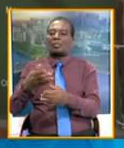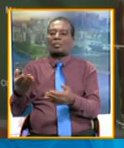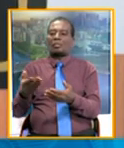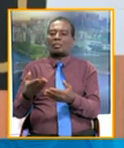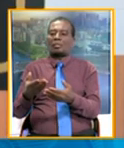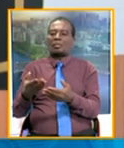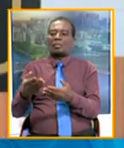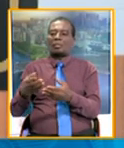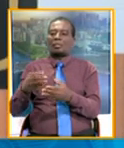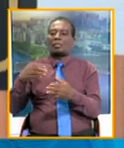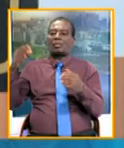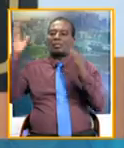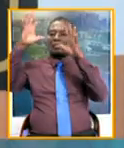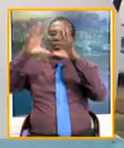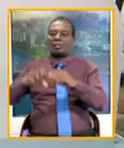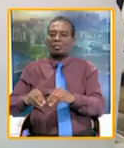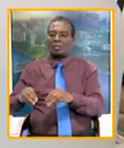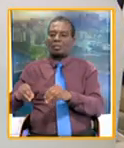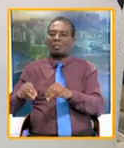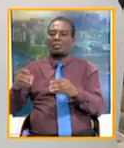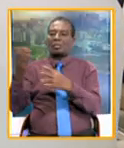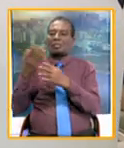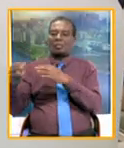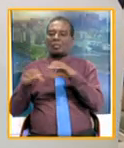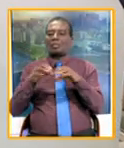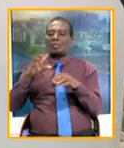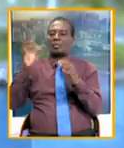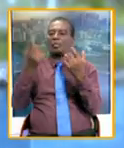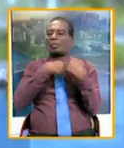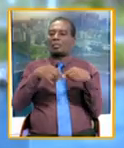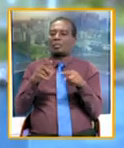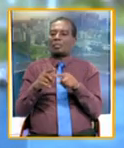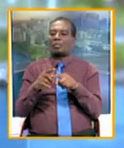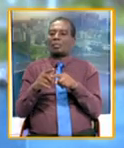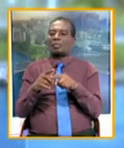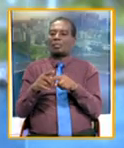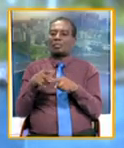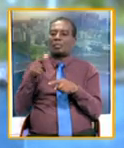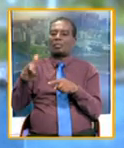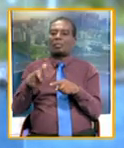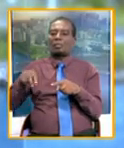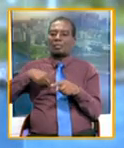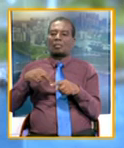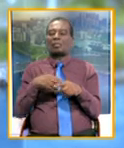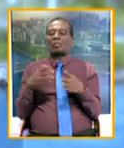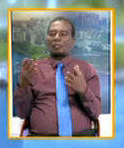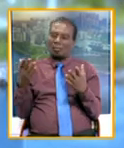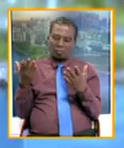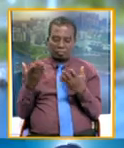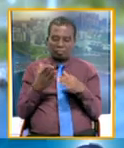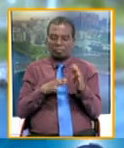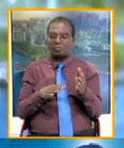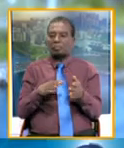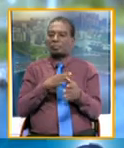de recherche. La clôture des dossiers s'est faite depuis le 7 mai dernier. Lui nous a précédés dans l'au-delà